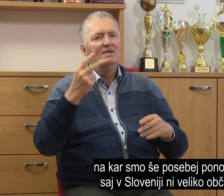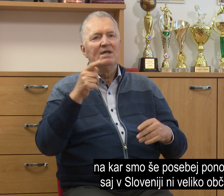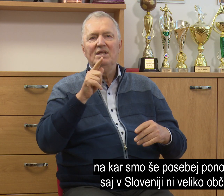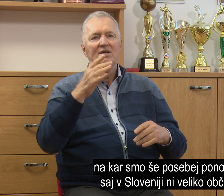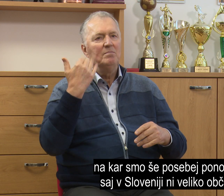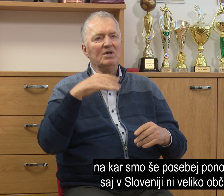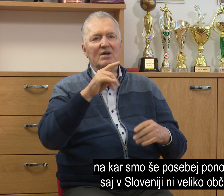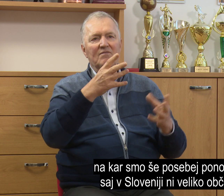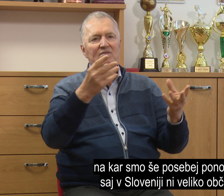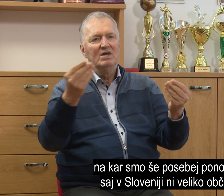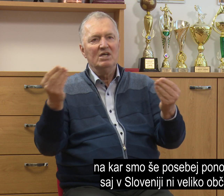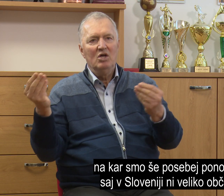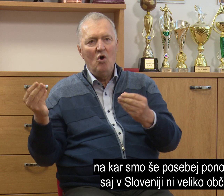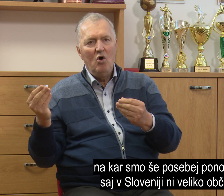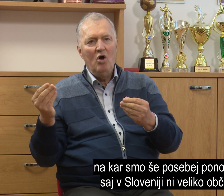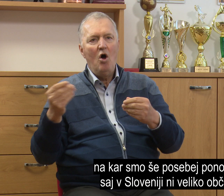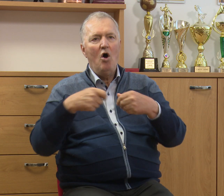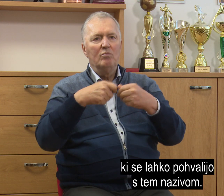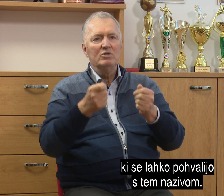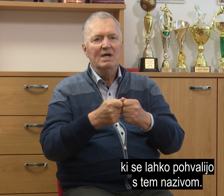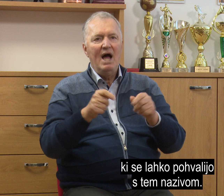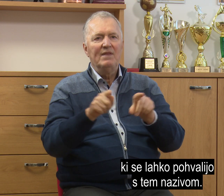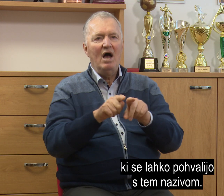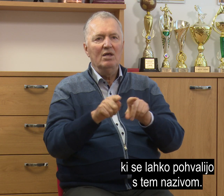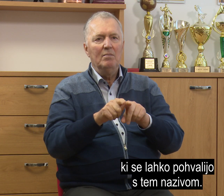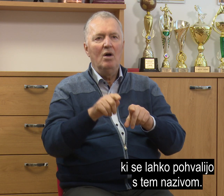se lahko pohvalijo s tem nazivom.